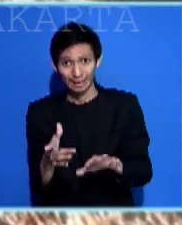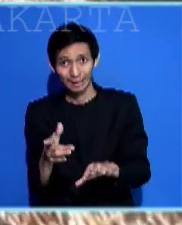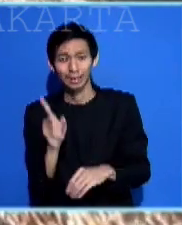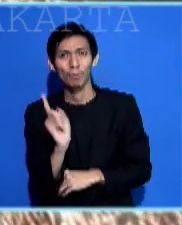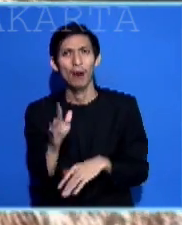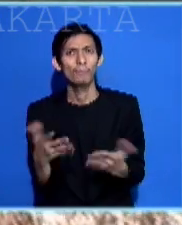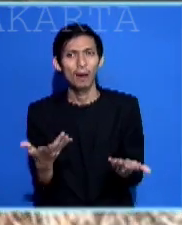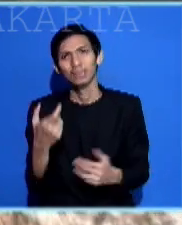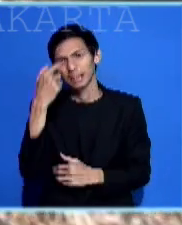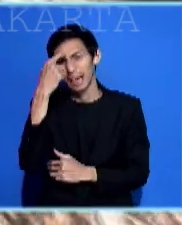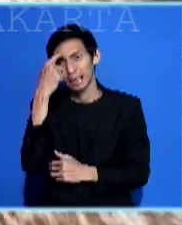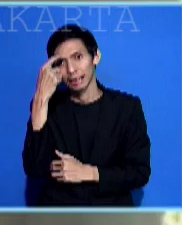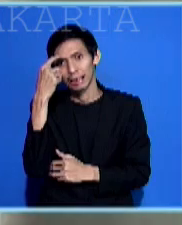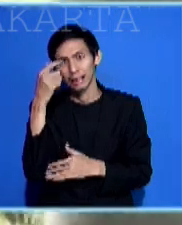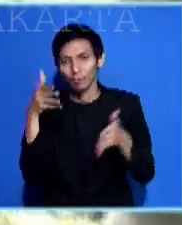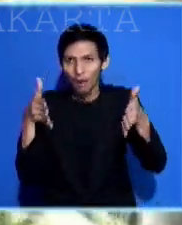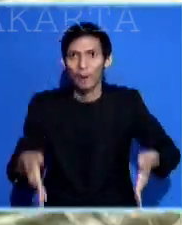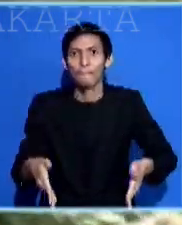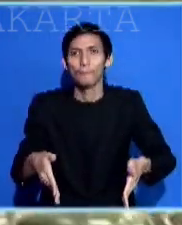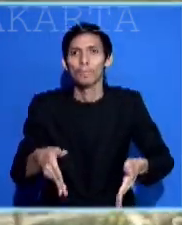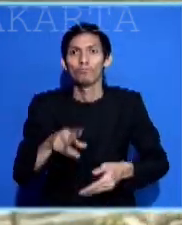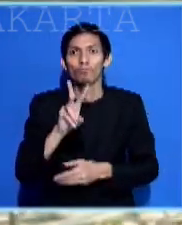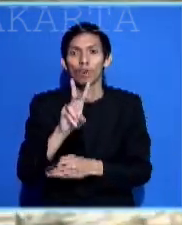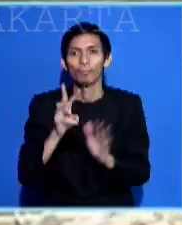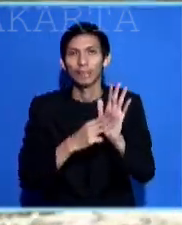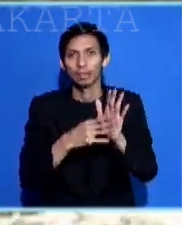meter, diberi formalin, kapur,